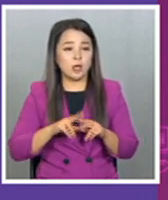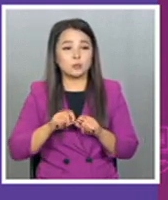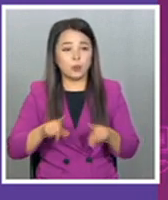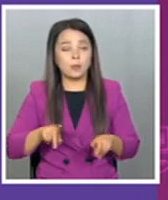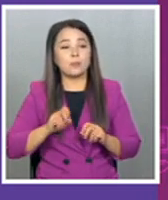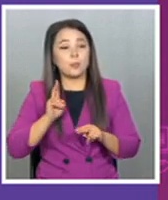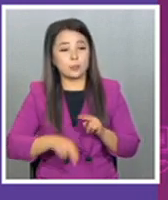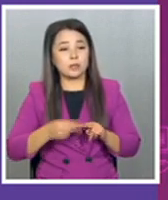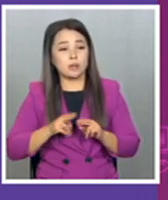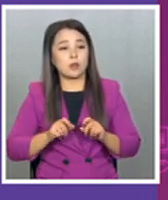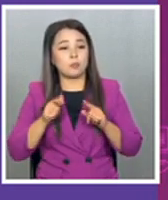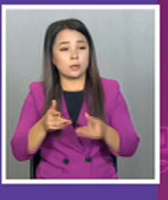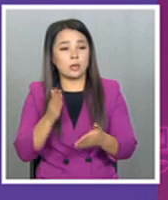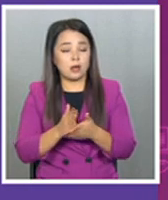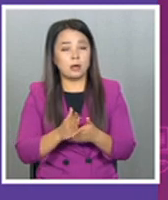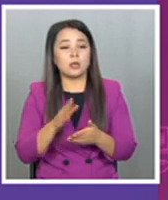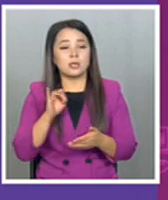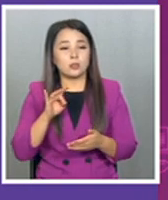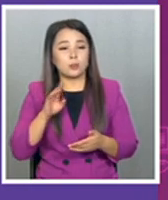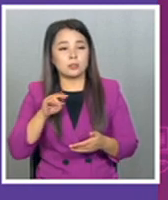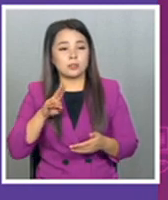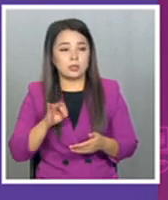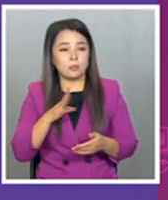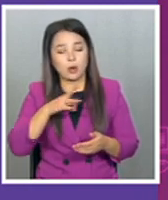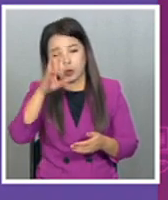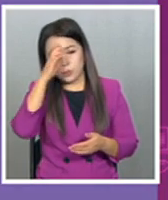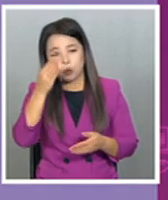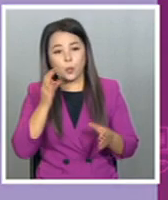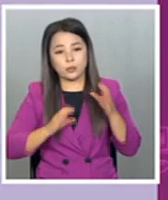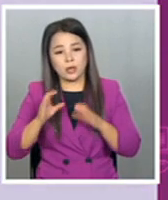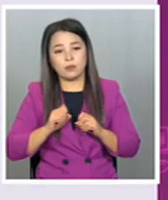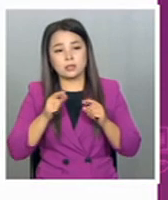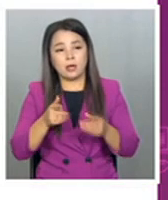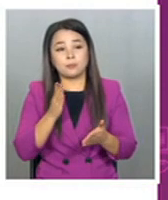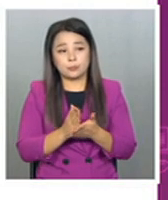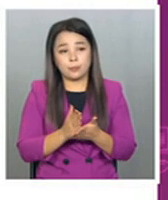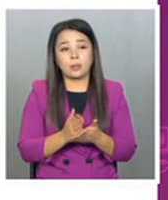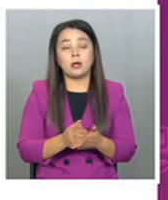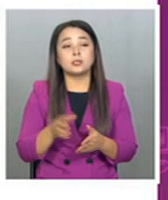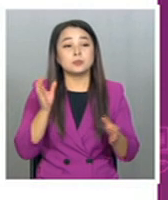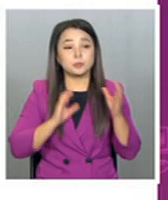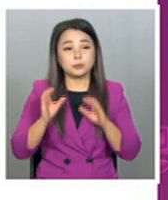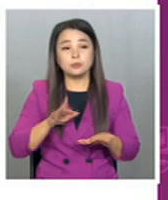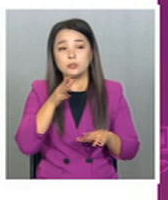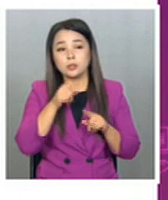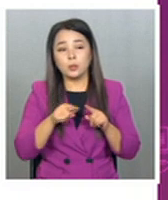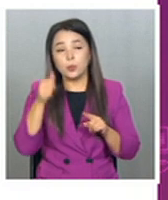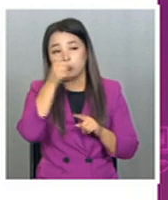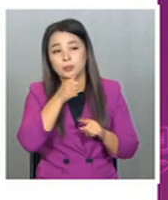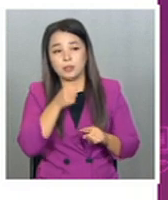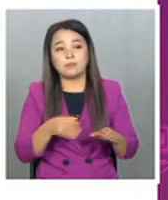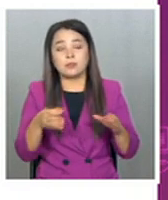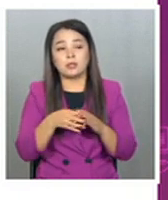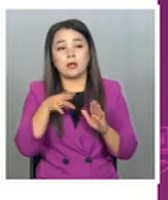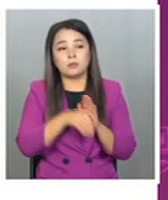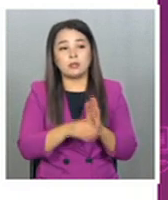на историко-филологический факультет Иркутского государственного университета. В студенческие годы он стал внештатным